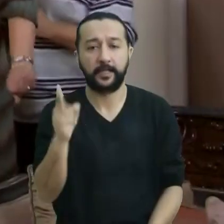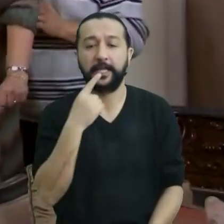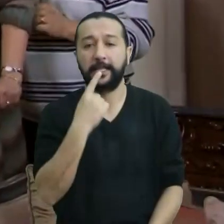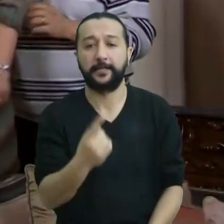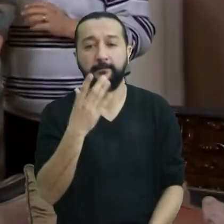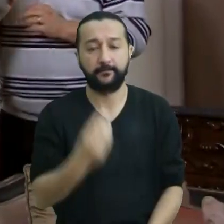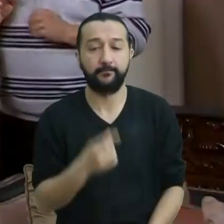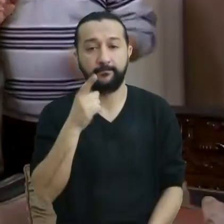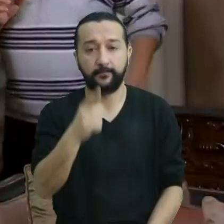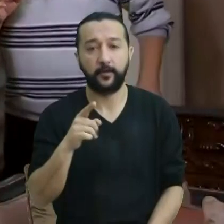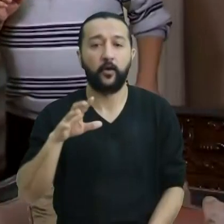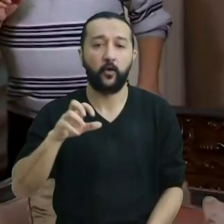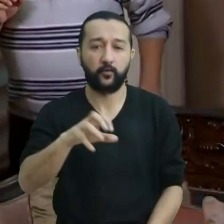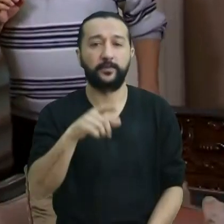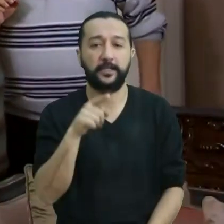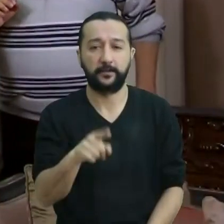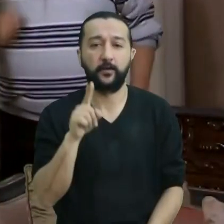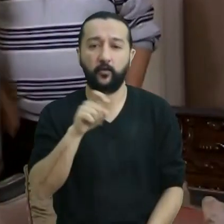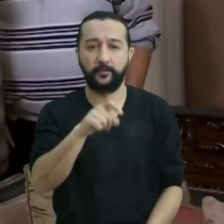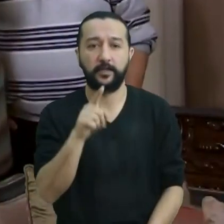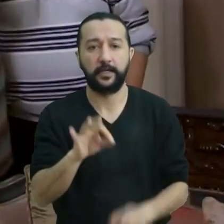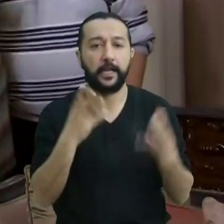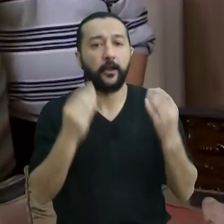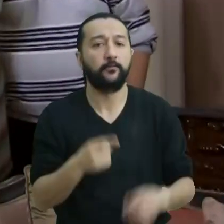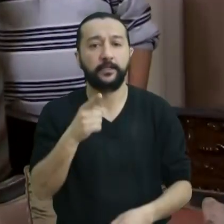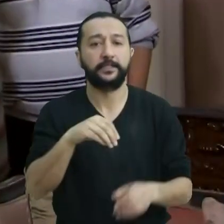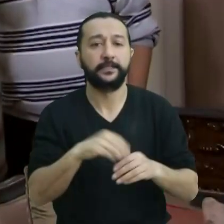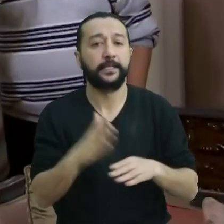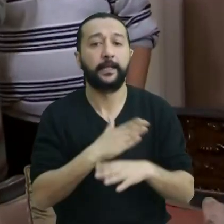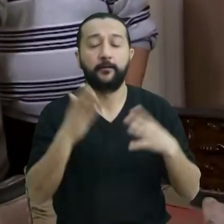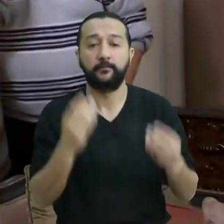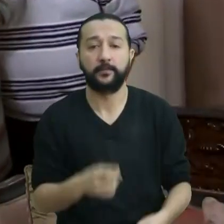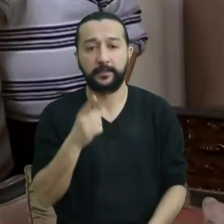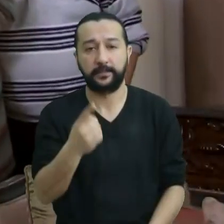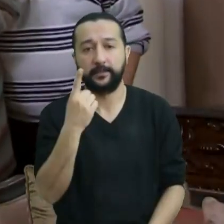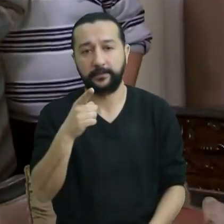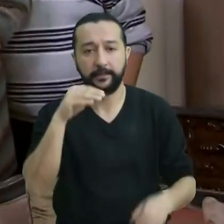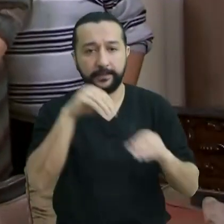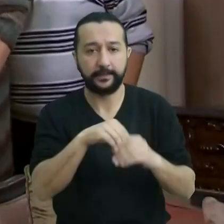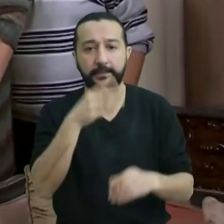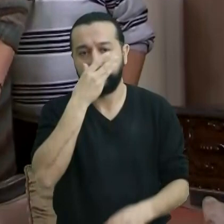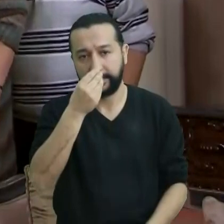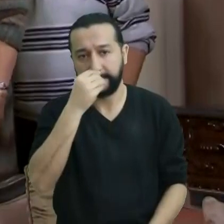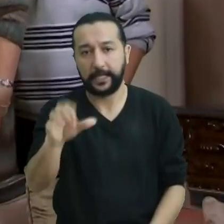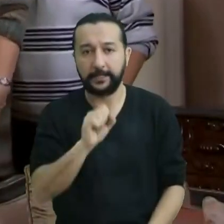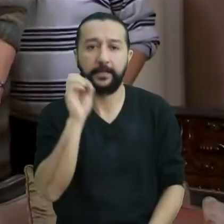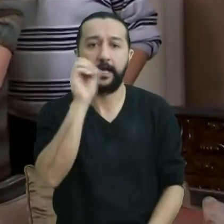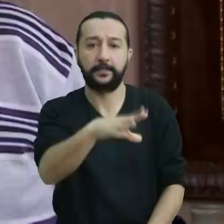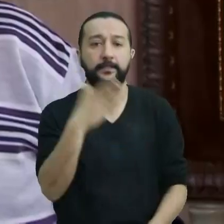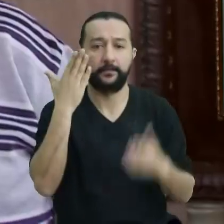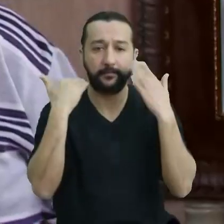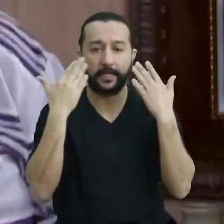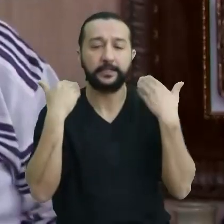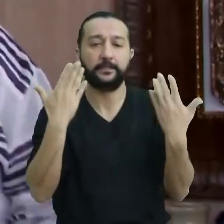saklandı. Örümcek, örümcek. Ya tamam, ne var bunda Meryem ya? Denk geldiğinde böyle peçeteyle alırsın, bırakırsın